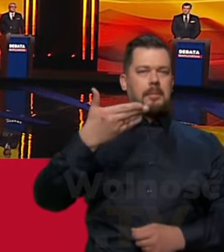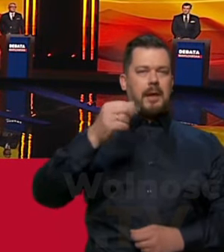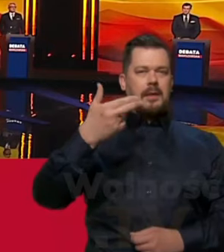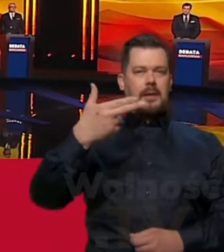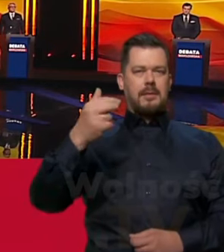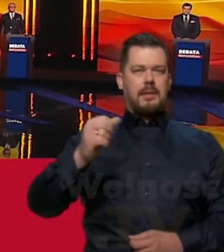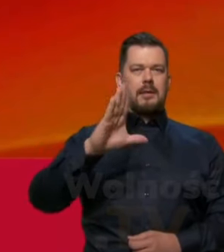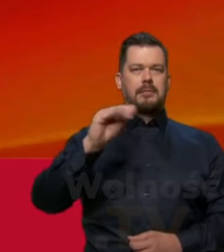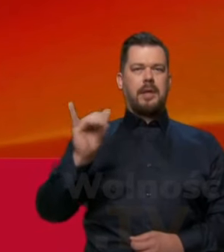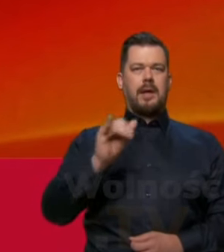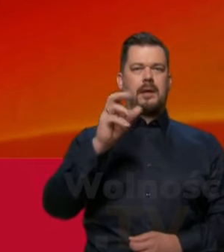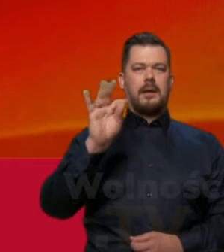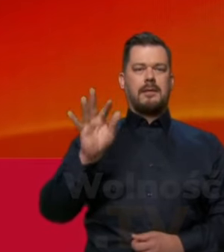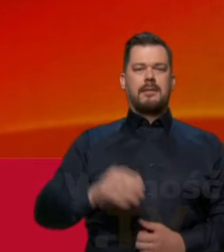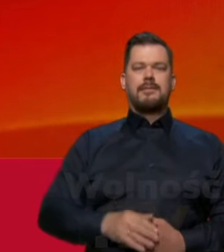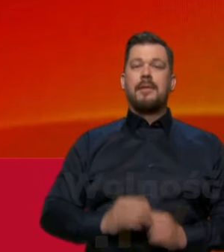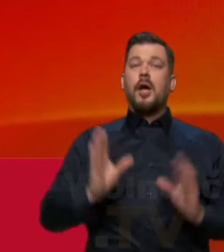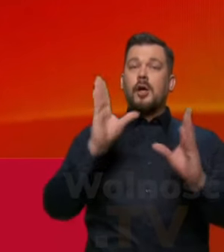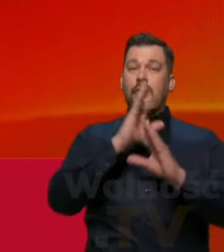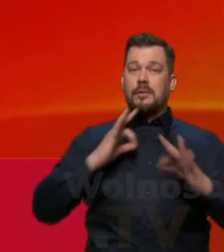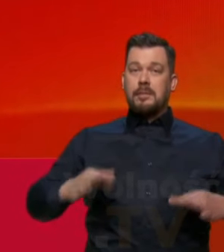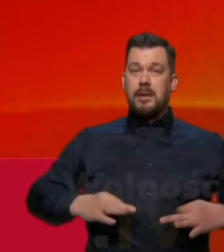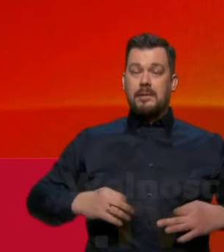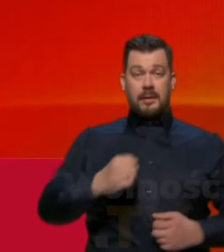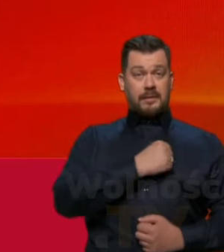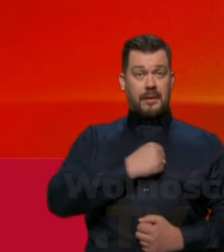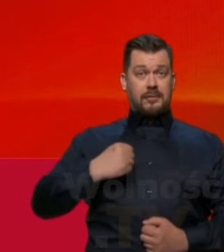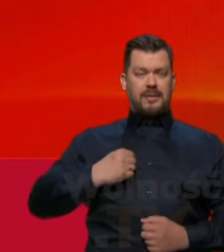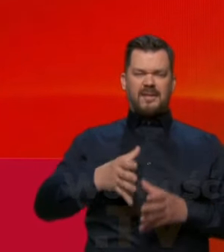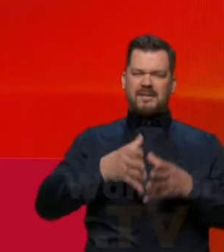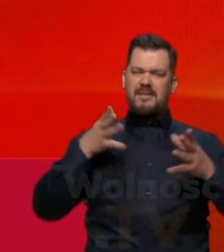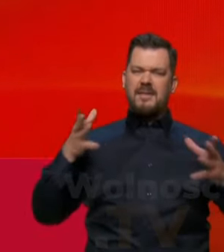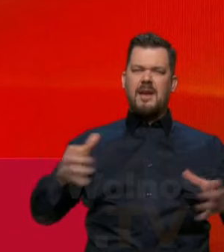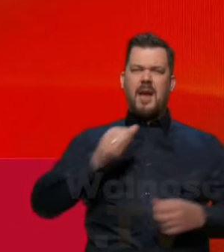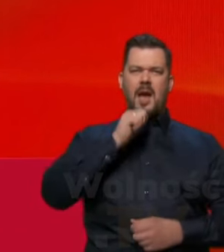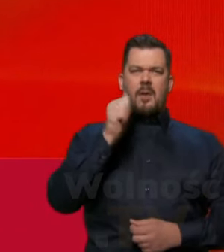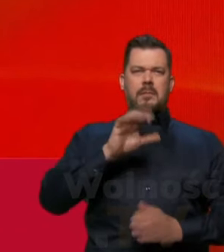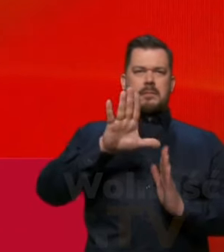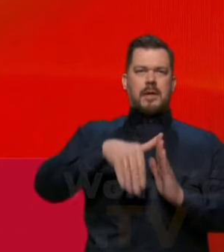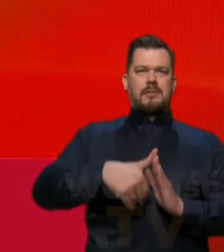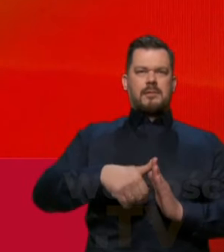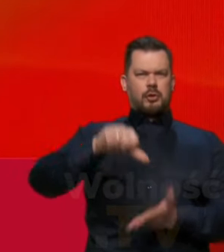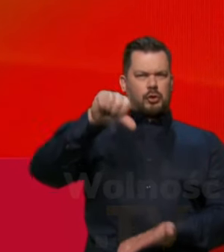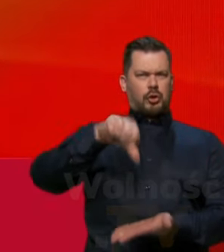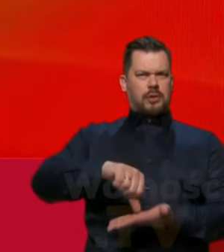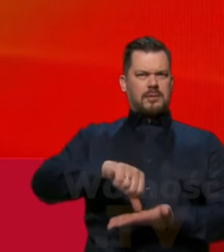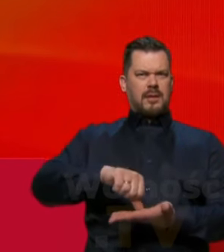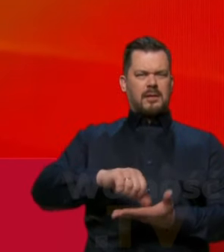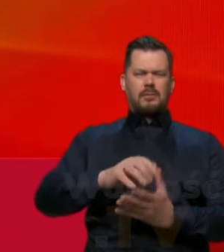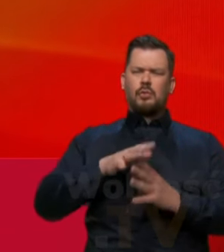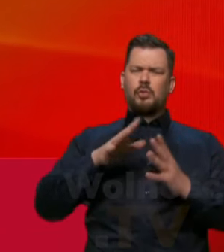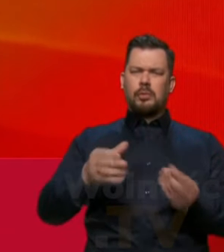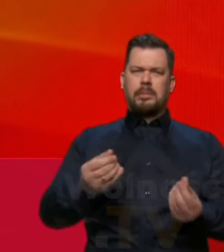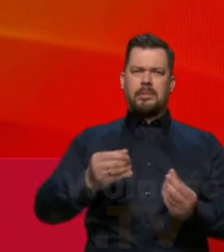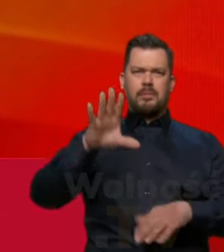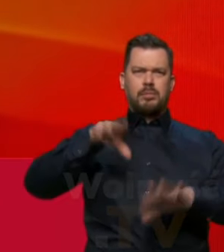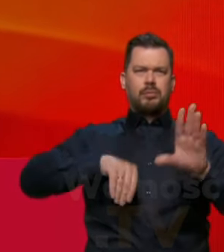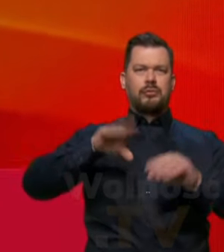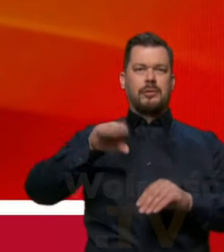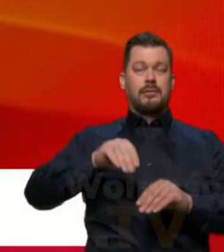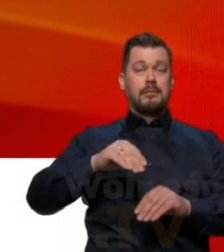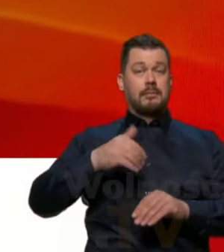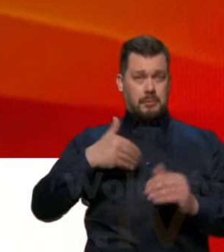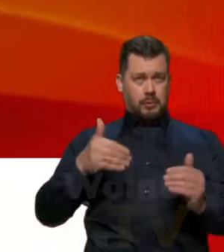Biejat. Szanowni państwo, Warszawa jest wielkim europejskim miastem, stolicą o ogromnym budżecie i ma